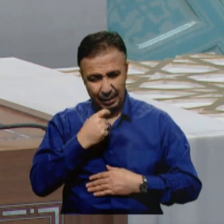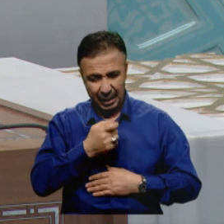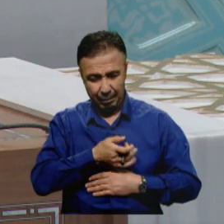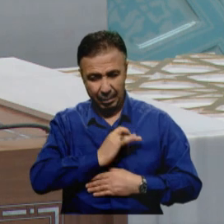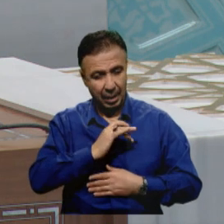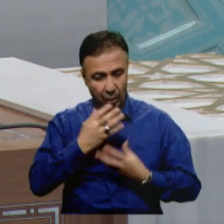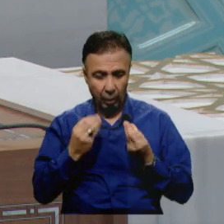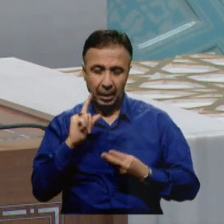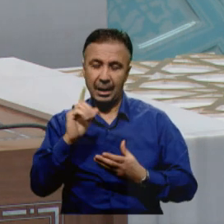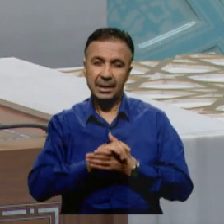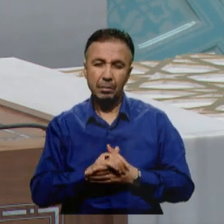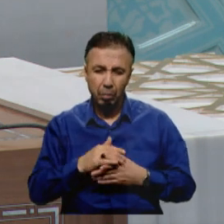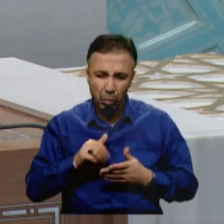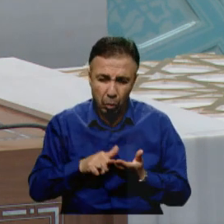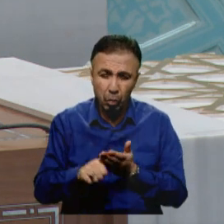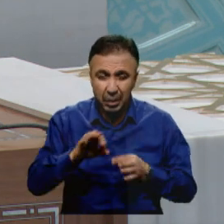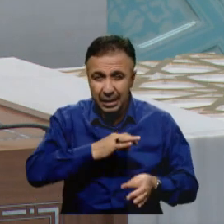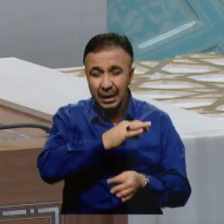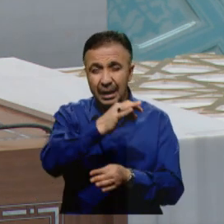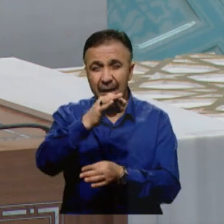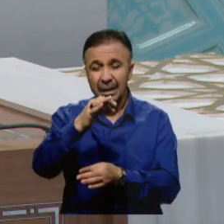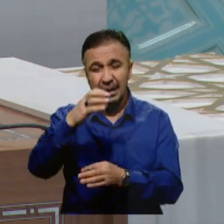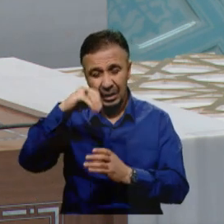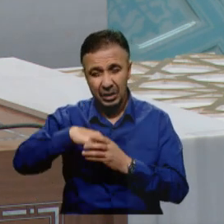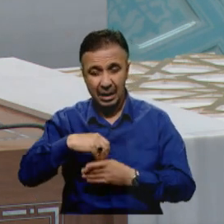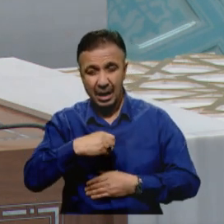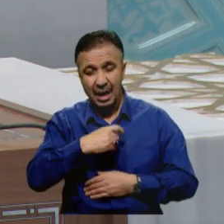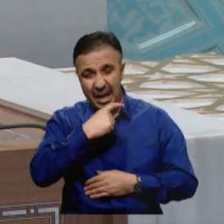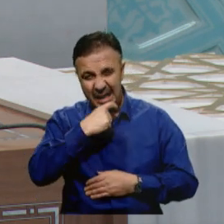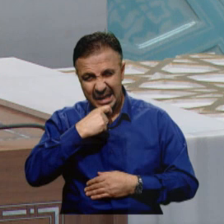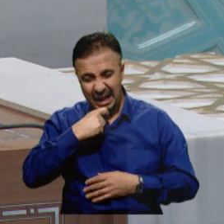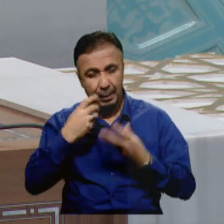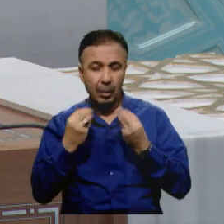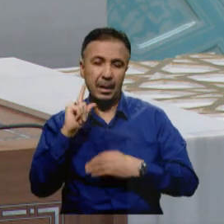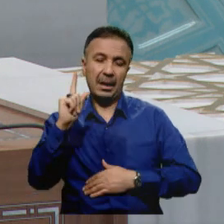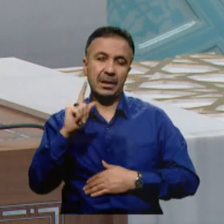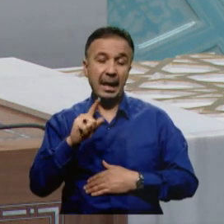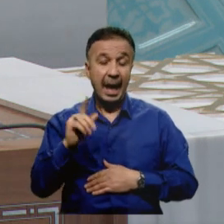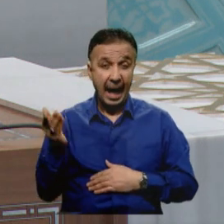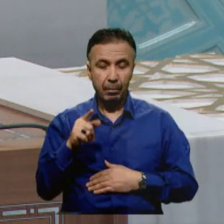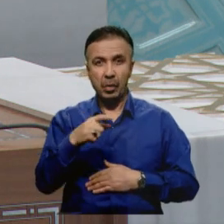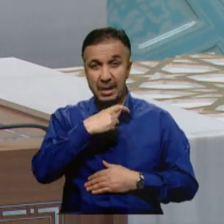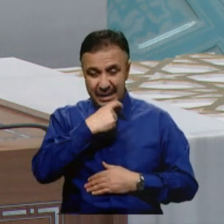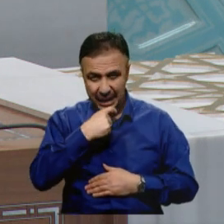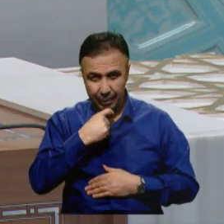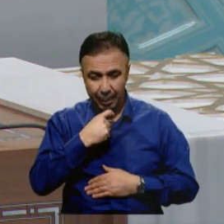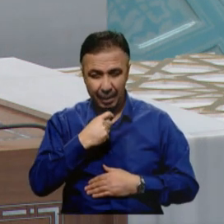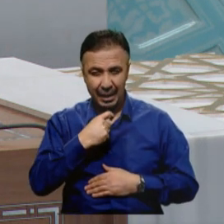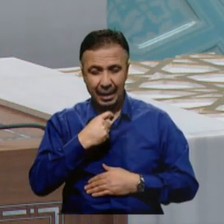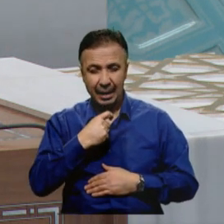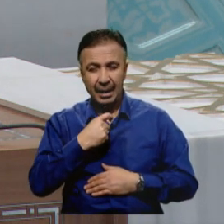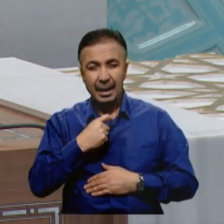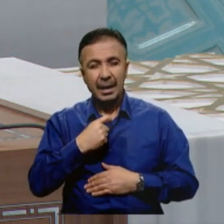bütün insanlığa karşı samimiyettir. Din budur diyor. Eğer bu samimiyeti yakaladıysak, Allah'ın razı